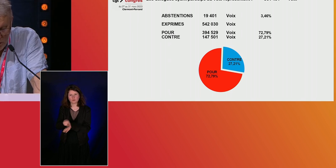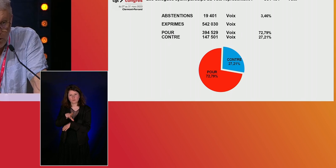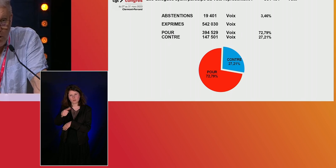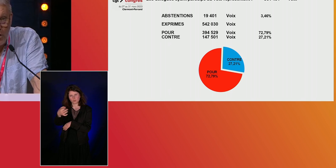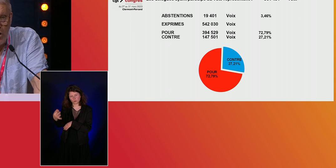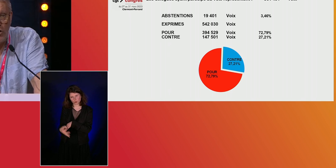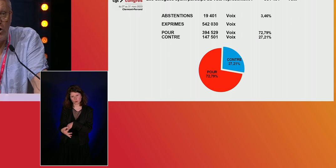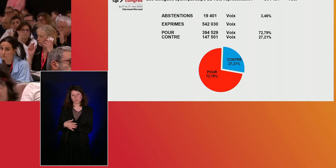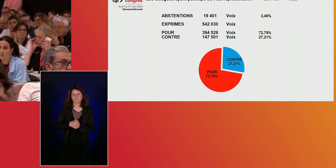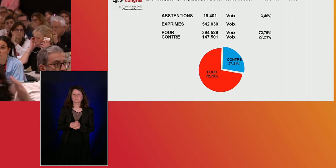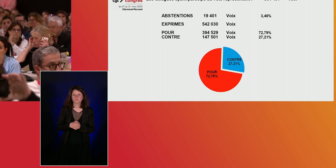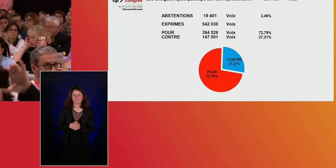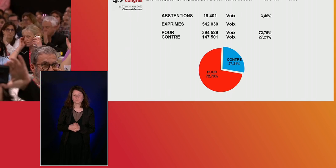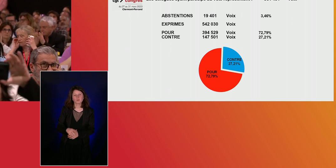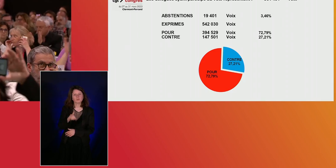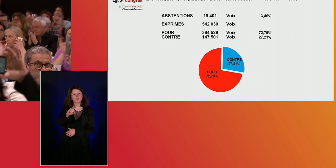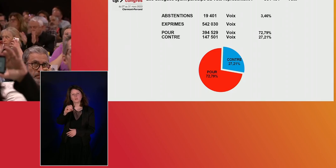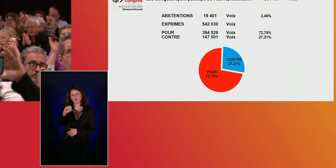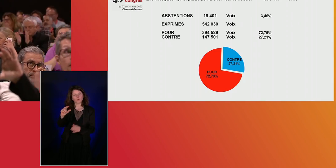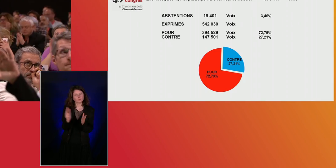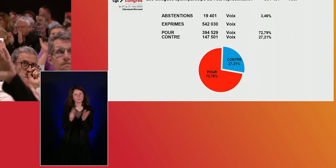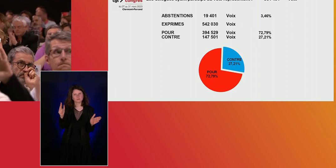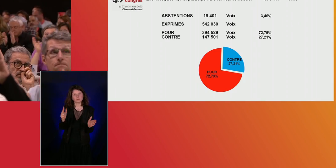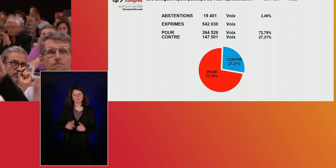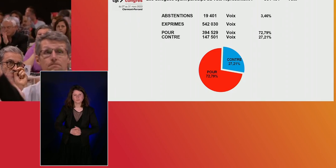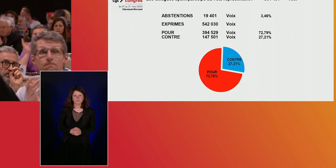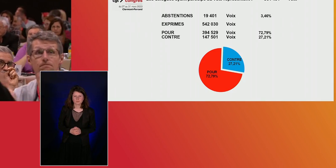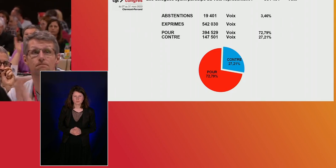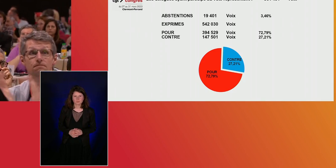exprimés le document d'orientation est donc